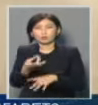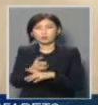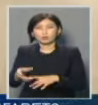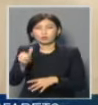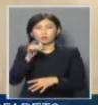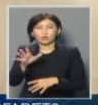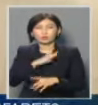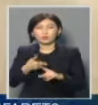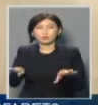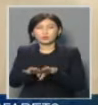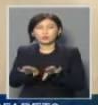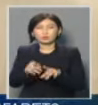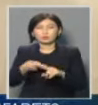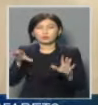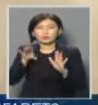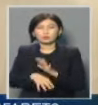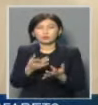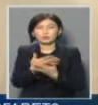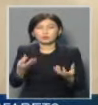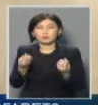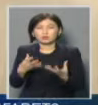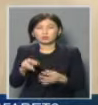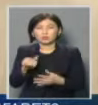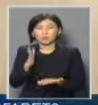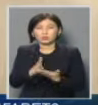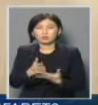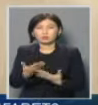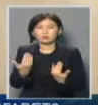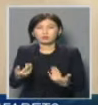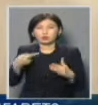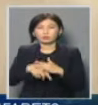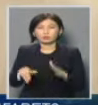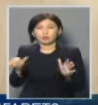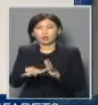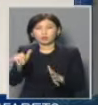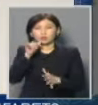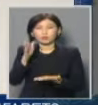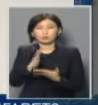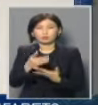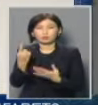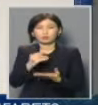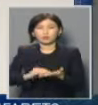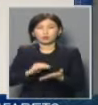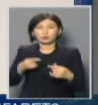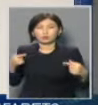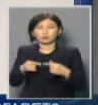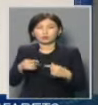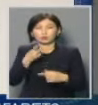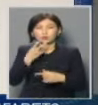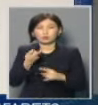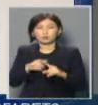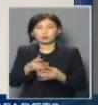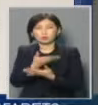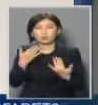веществ. Айкос также содержит канцерогены, как и обычный табак. Хотя снаружи на электронных сигаретах не пишут о противопоказаниях и